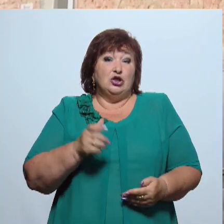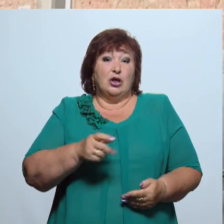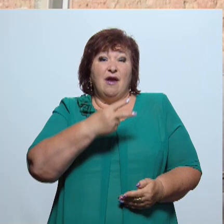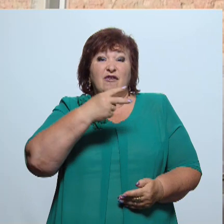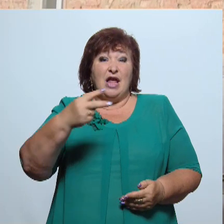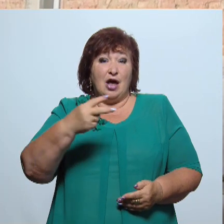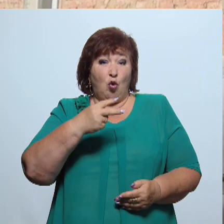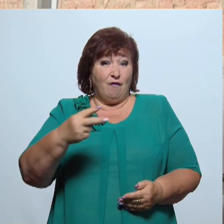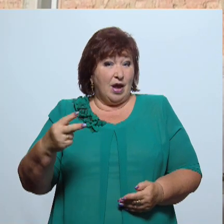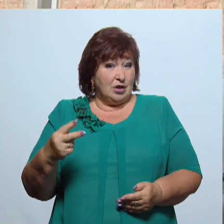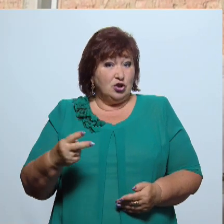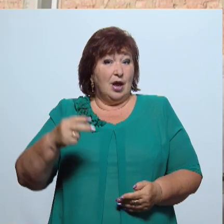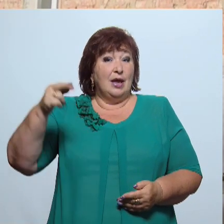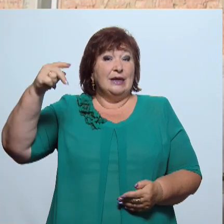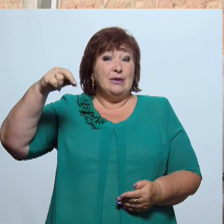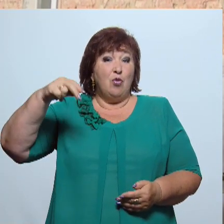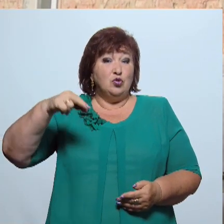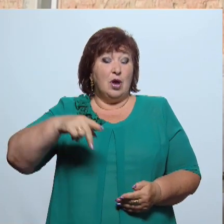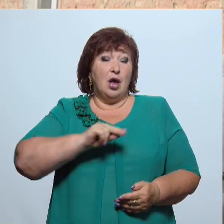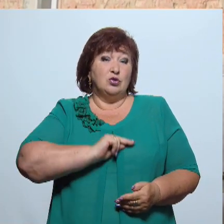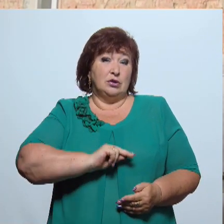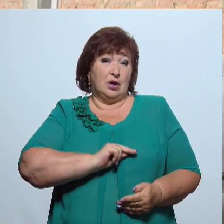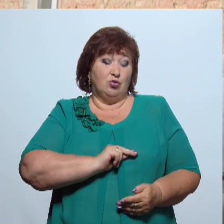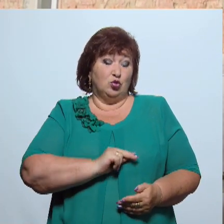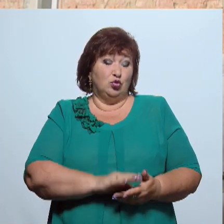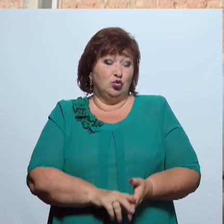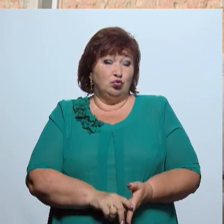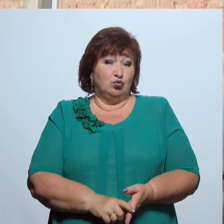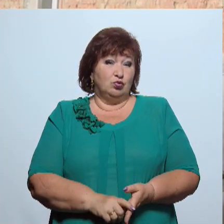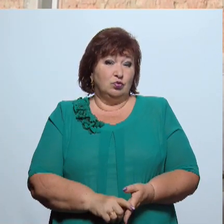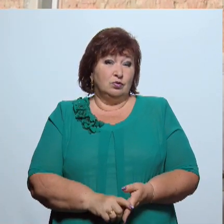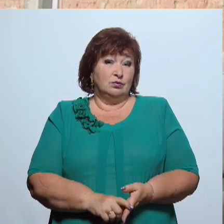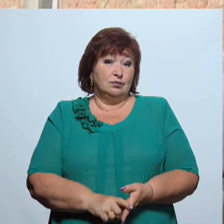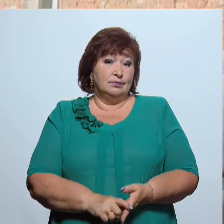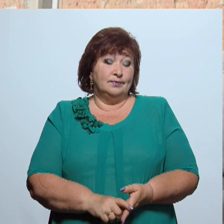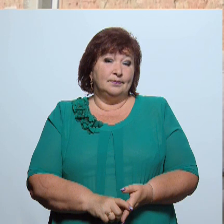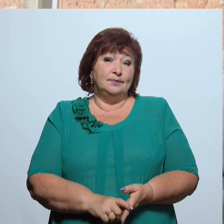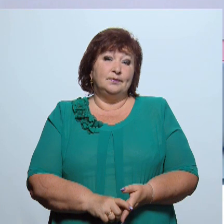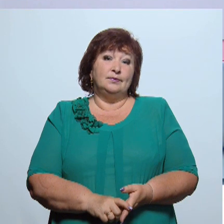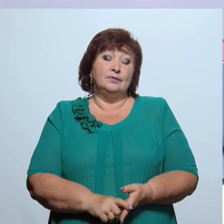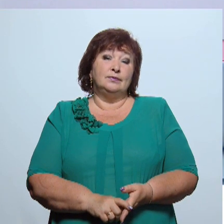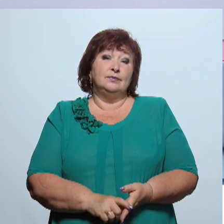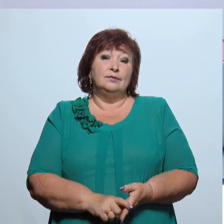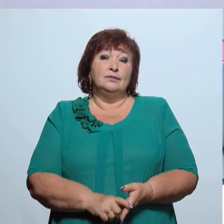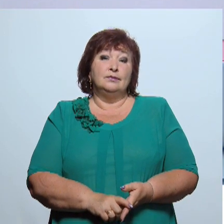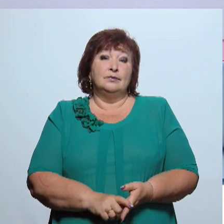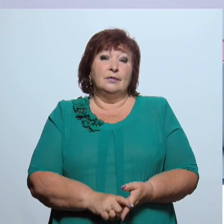второго этажа спускаются на работу. Анна Ковырзина, Павел Яскин. Новости.